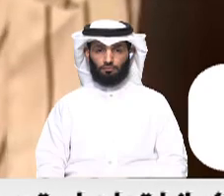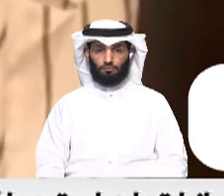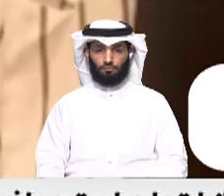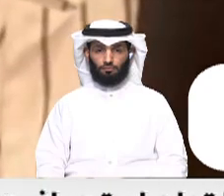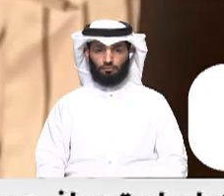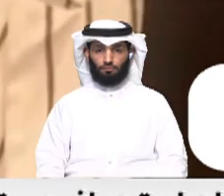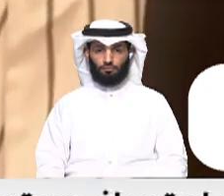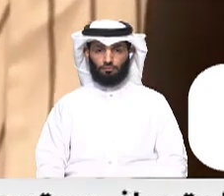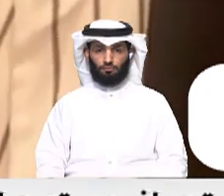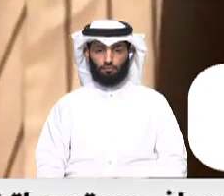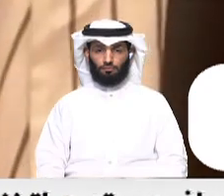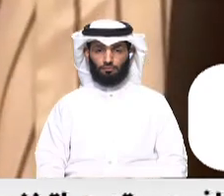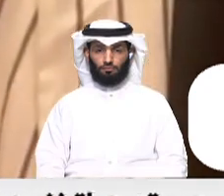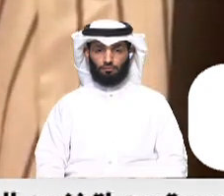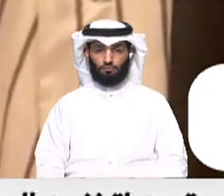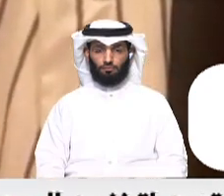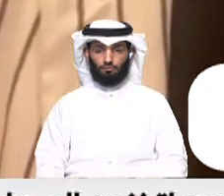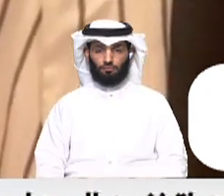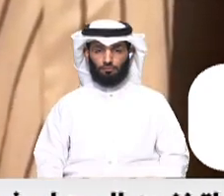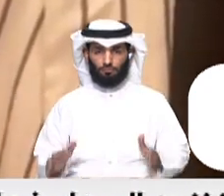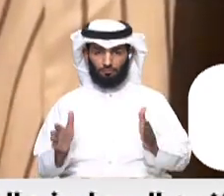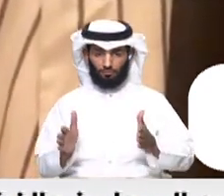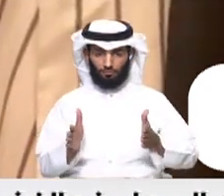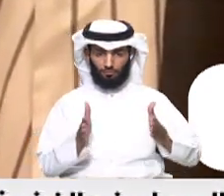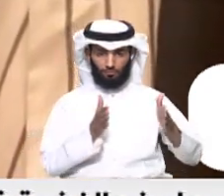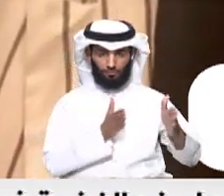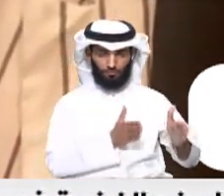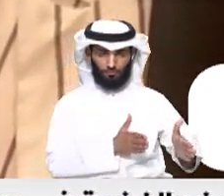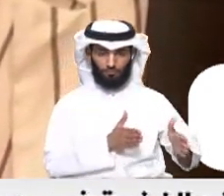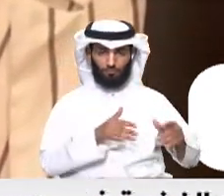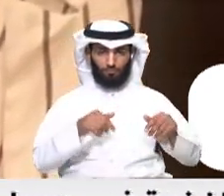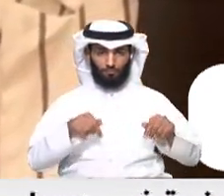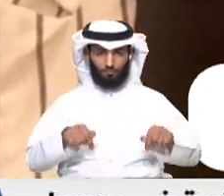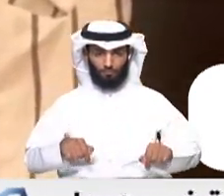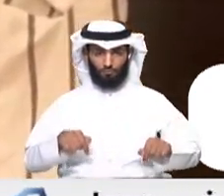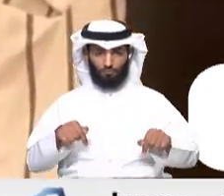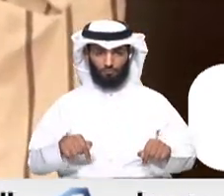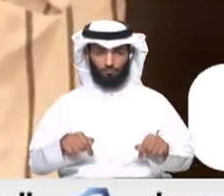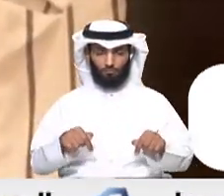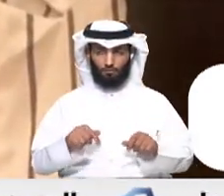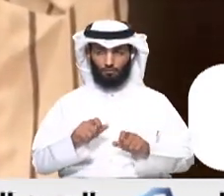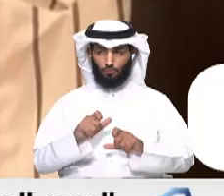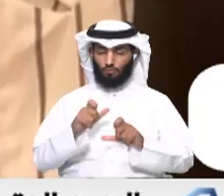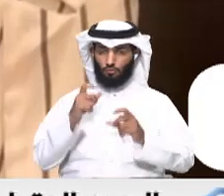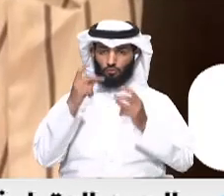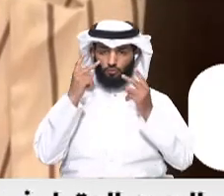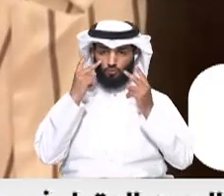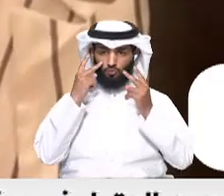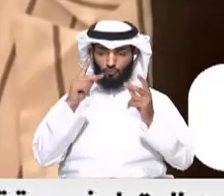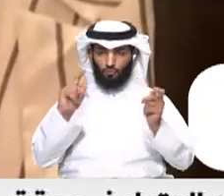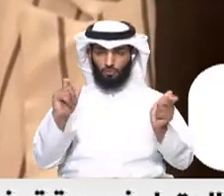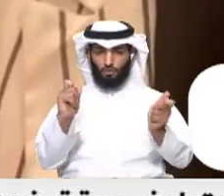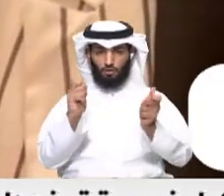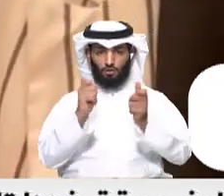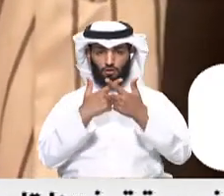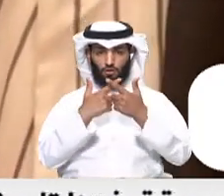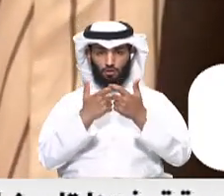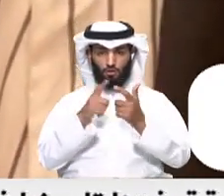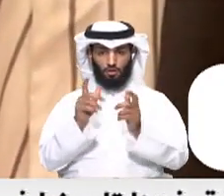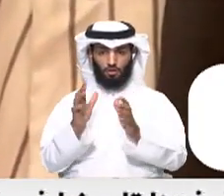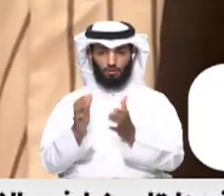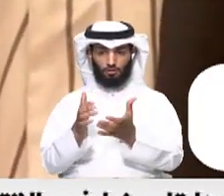مشهد آخر. من جهة أخرى طبعا هذه الضربات التي شهدناها وتسارع وتيرة الاغتيالات